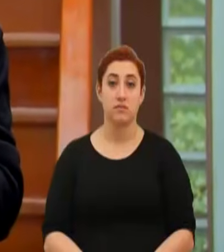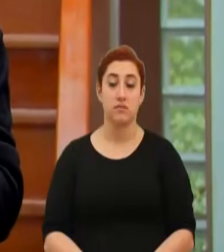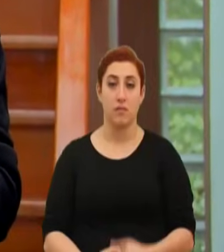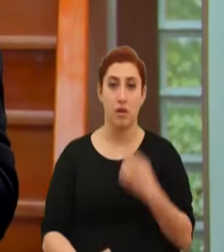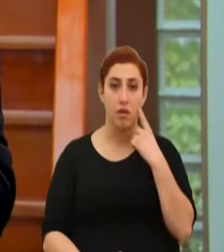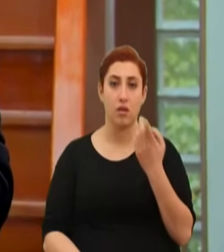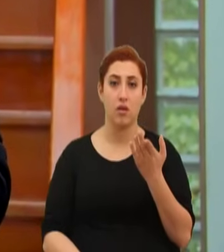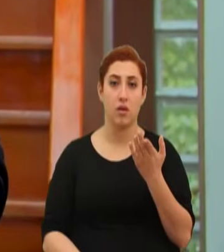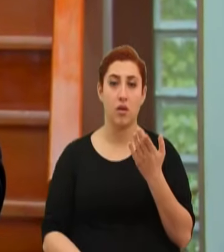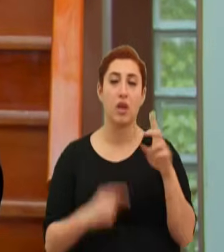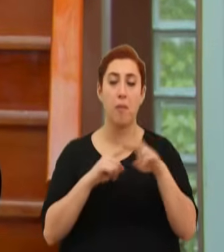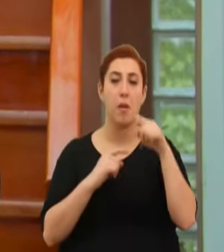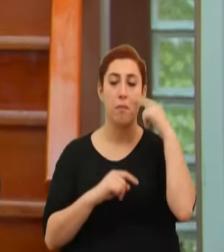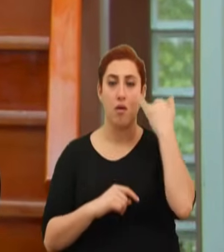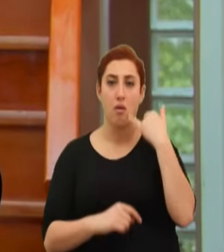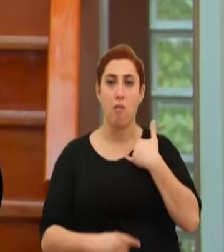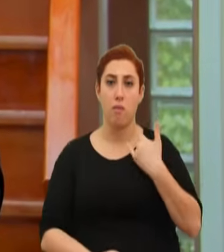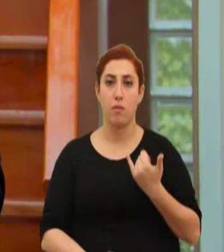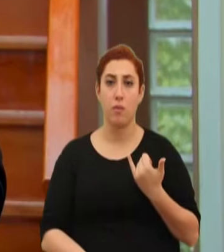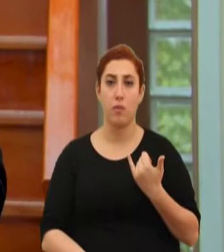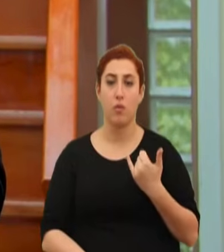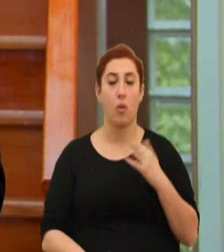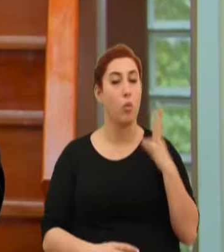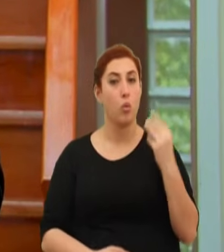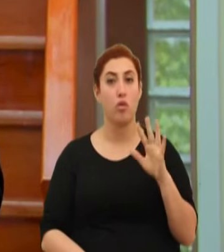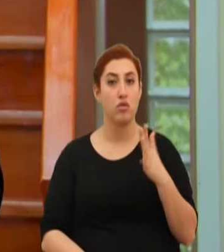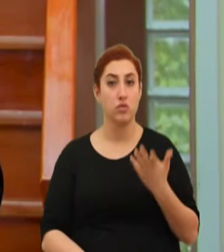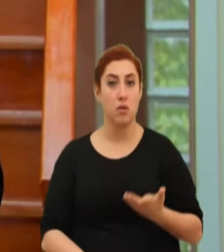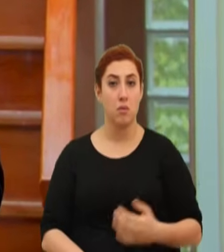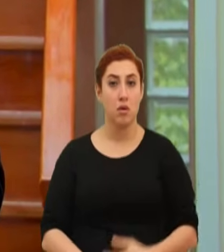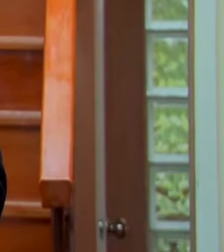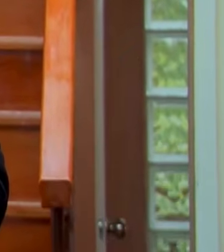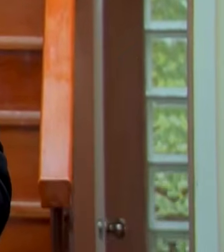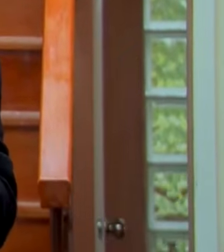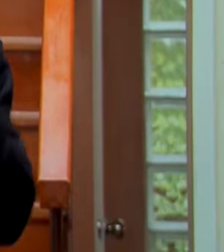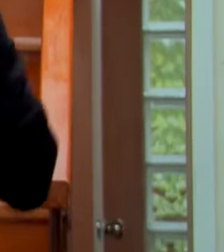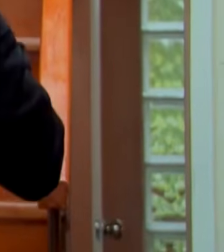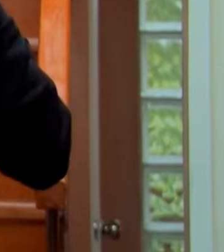Ah, Kemal Bey arıyor ya. Hayırdır inşallah.